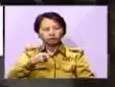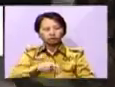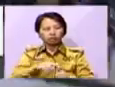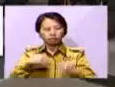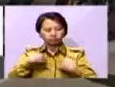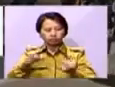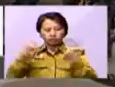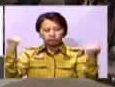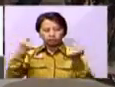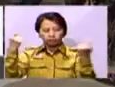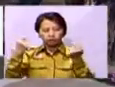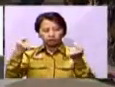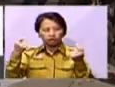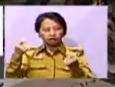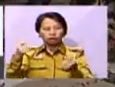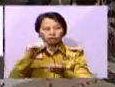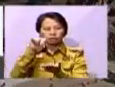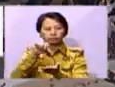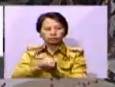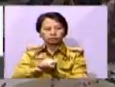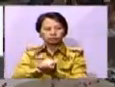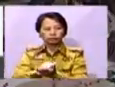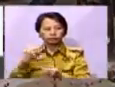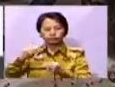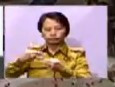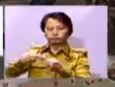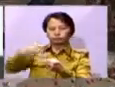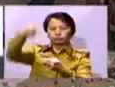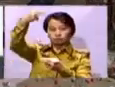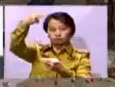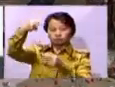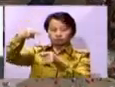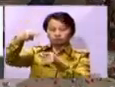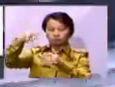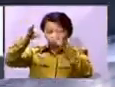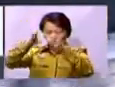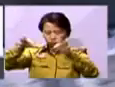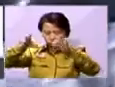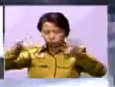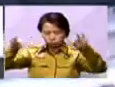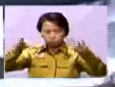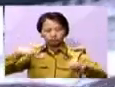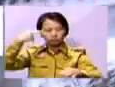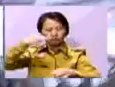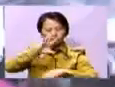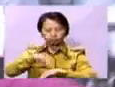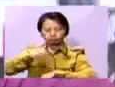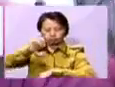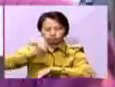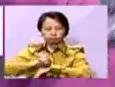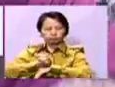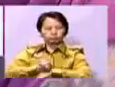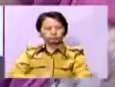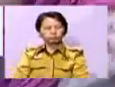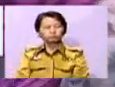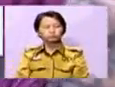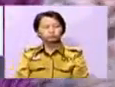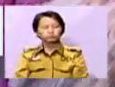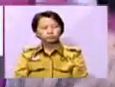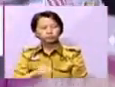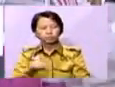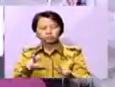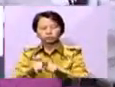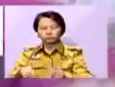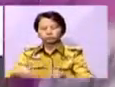turut diraikan dalam sambutan itu. Hotel tersebut turut dihiasi dengan sejarah penubuhannya. Dan